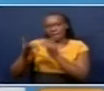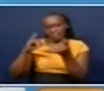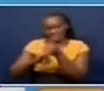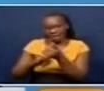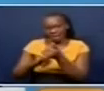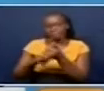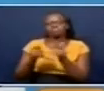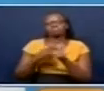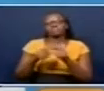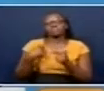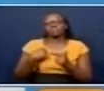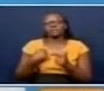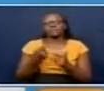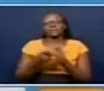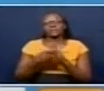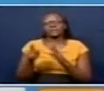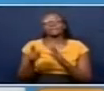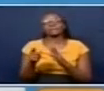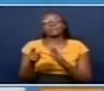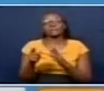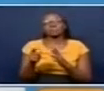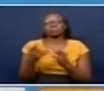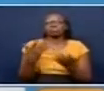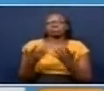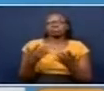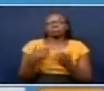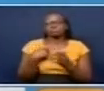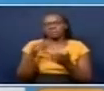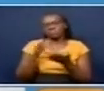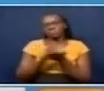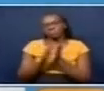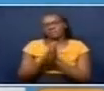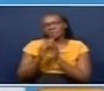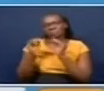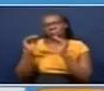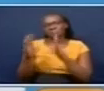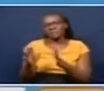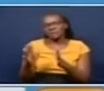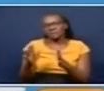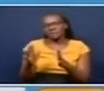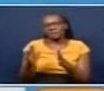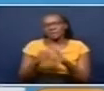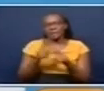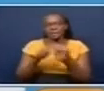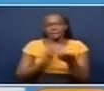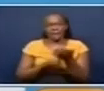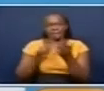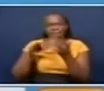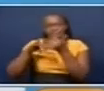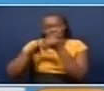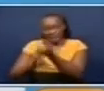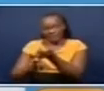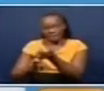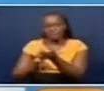kunini nilikuwa sikusema nilikuwa mwalimu mbeleni. Alafu nilipoolewa